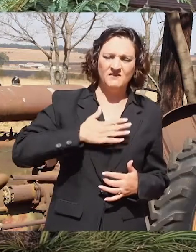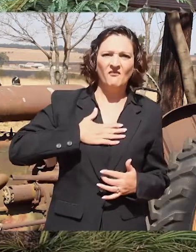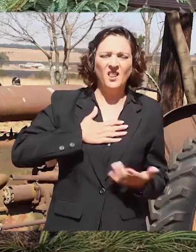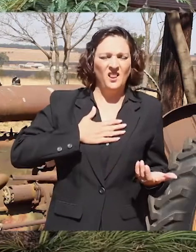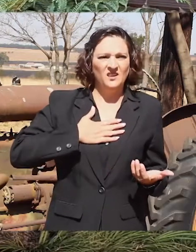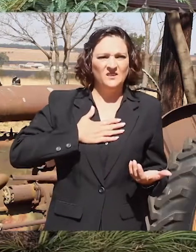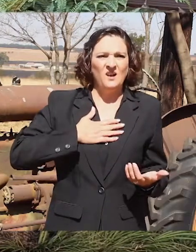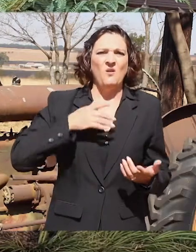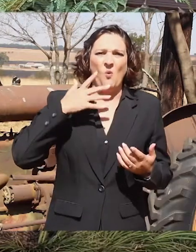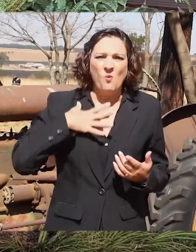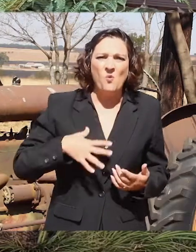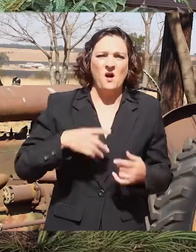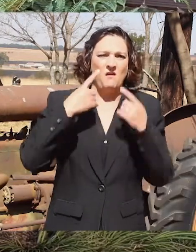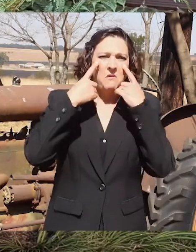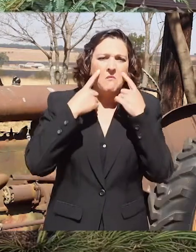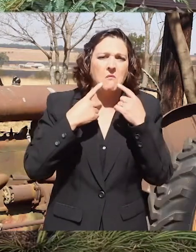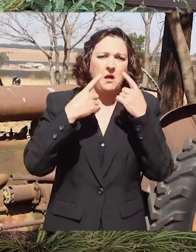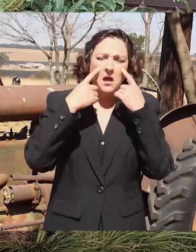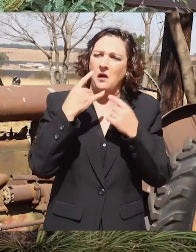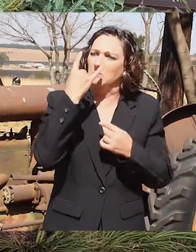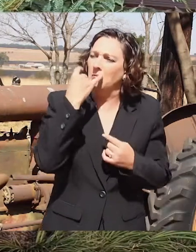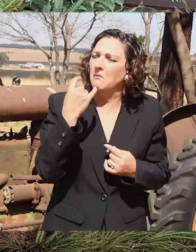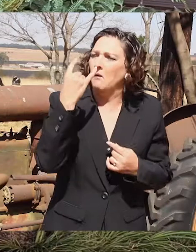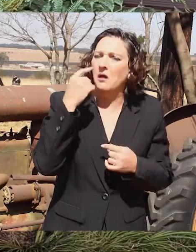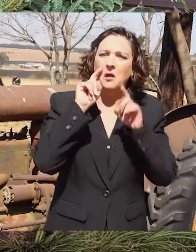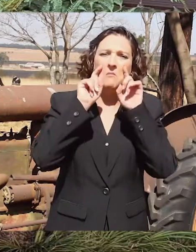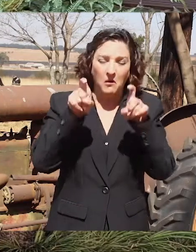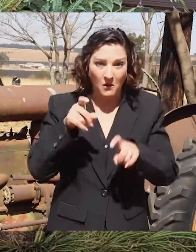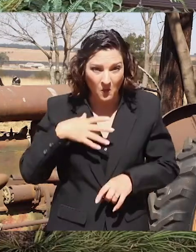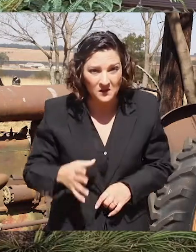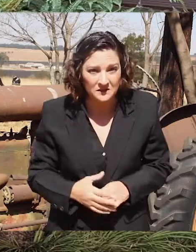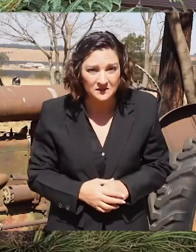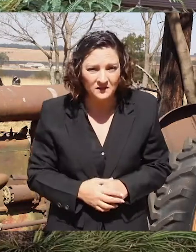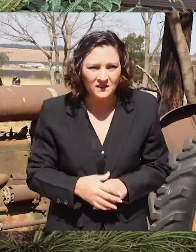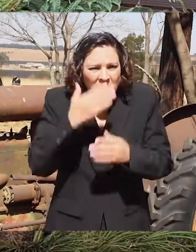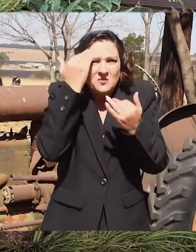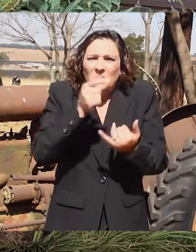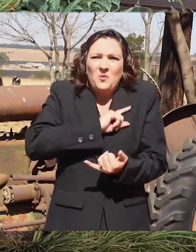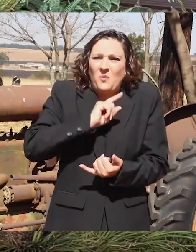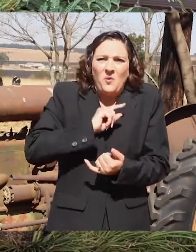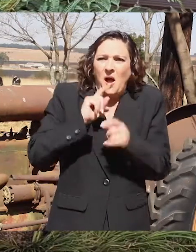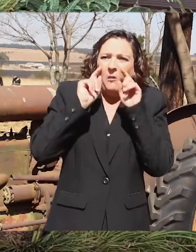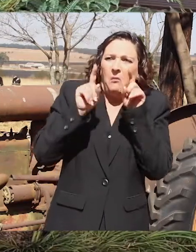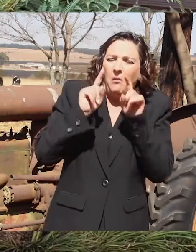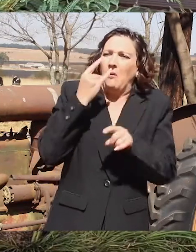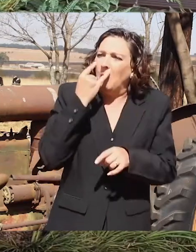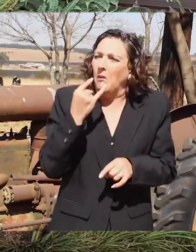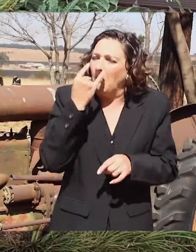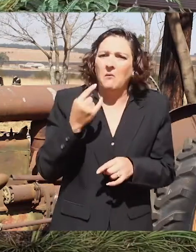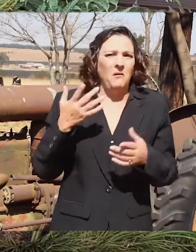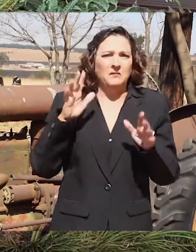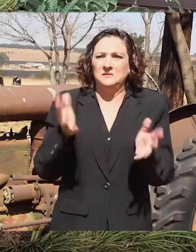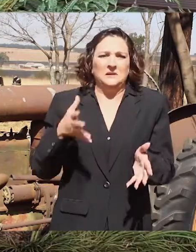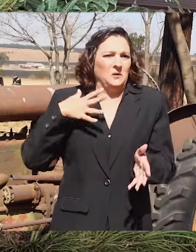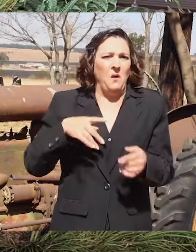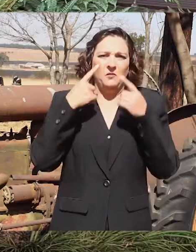jy net wil huil en huil en huil? Jy weet nie rechtig waarom nie, maar jy wil net